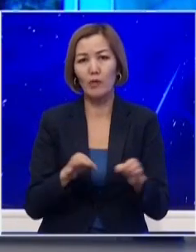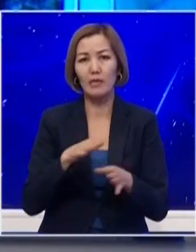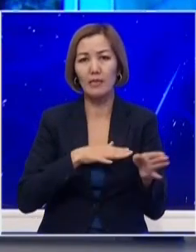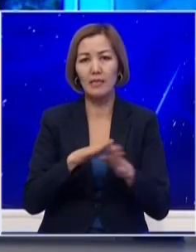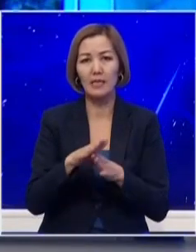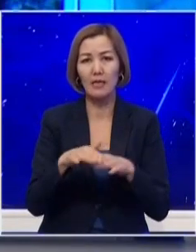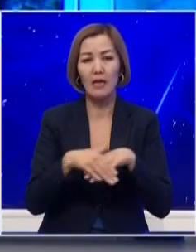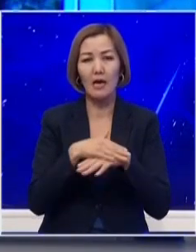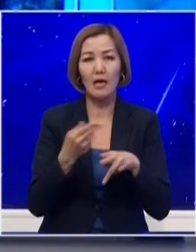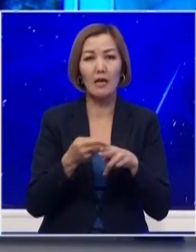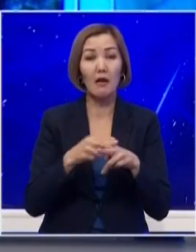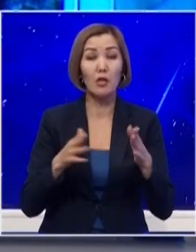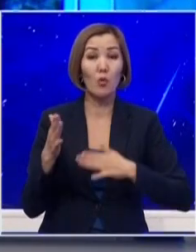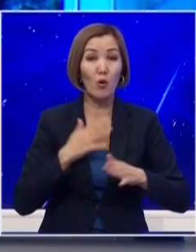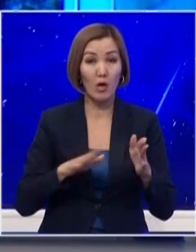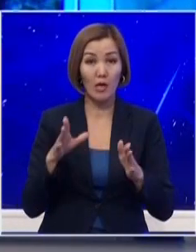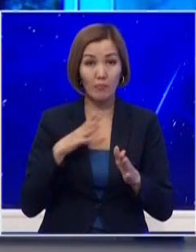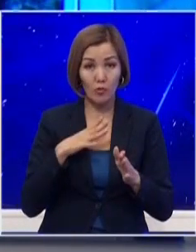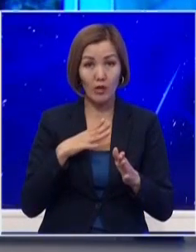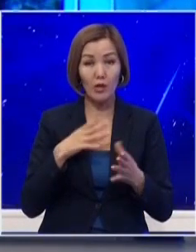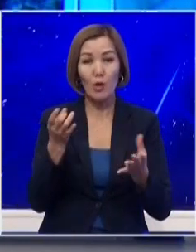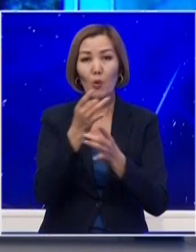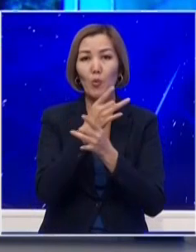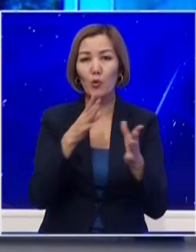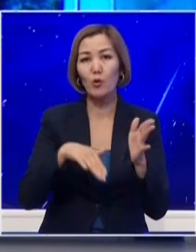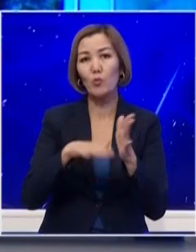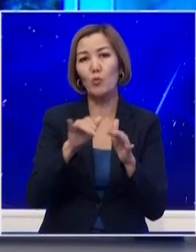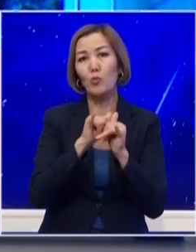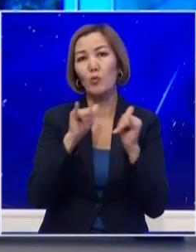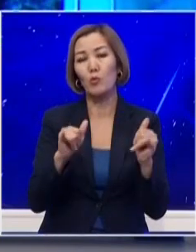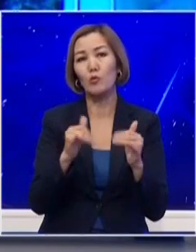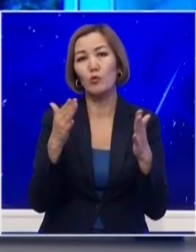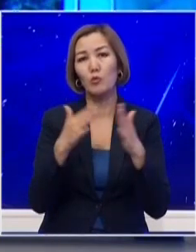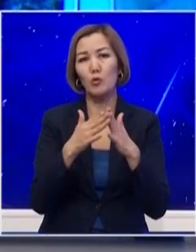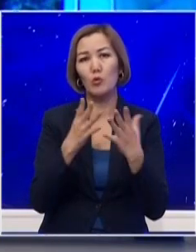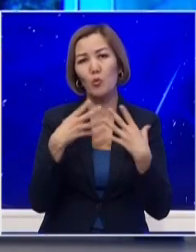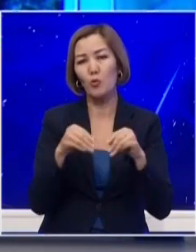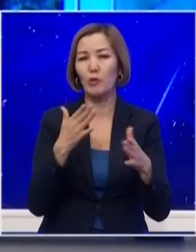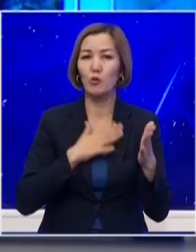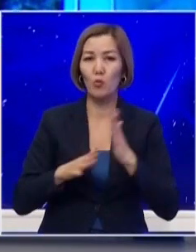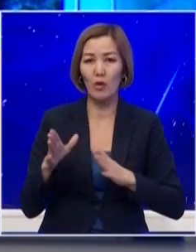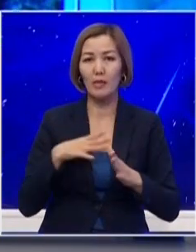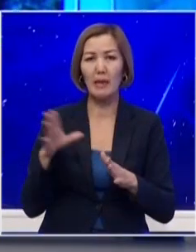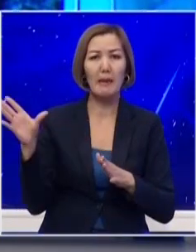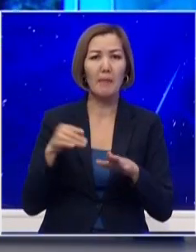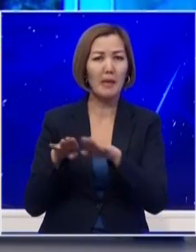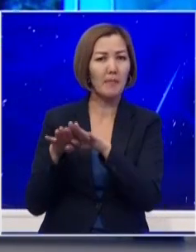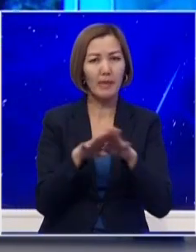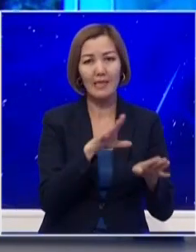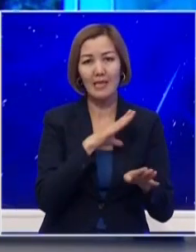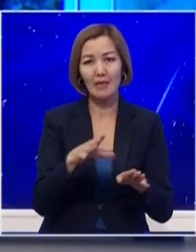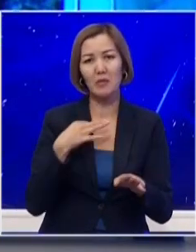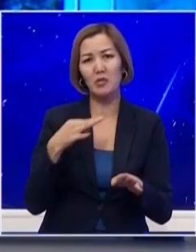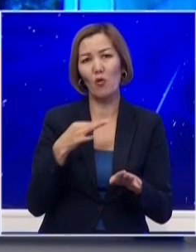асқанына халық қатты қуанған еді. Өркениет игілігі сан шаңыраққа шаттық сыйлады. Алайда бес саусақ бірдей емес.